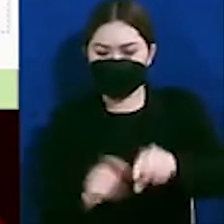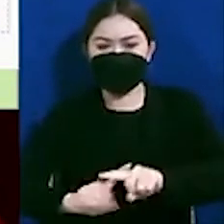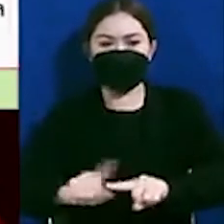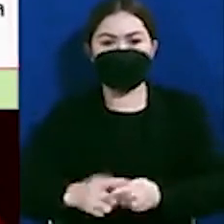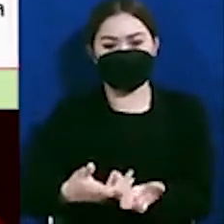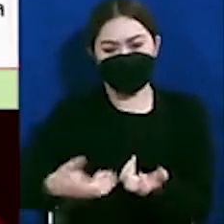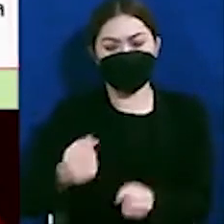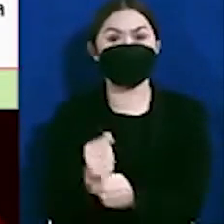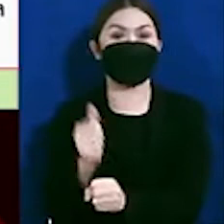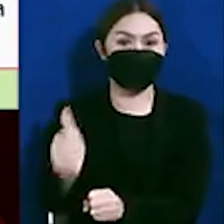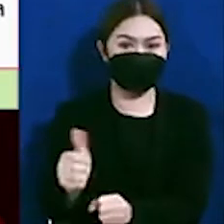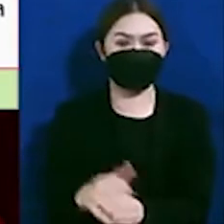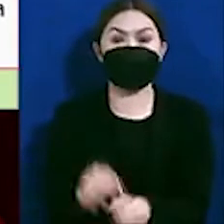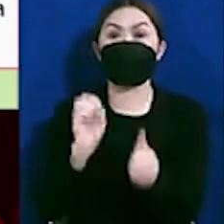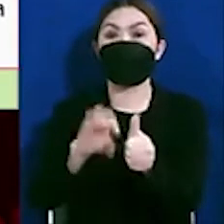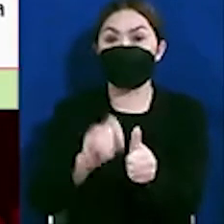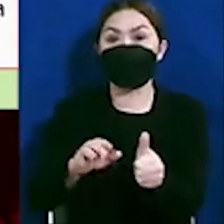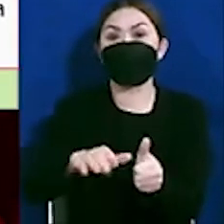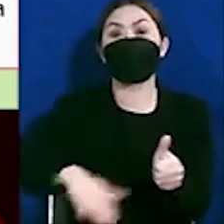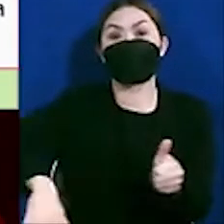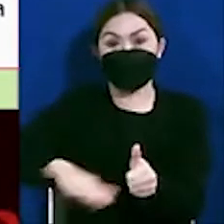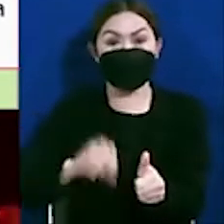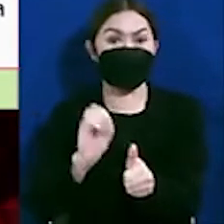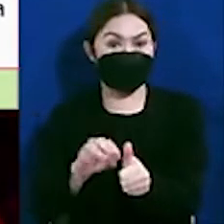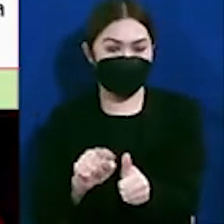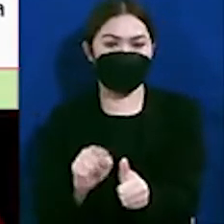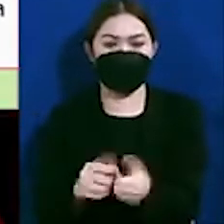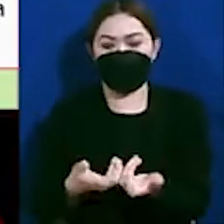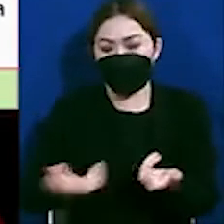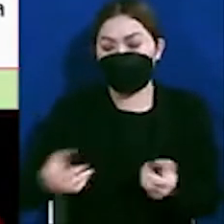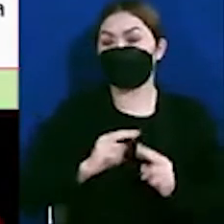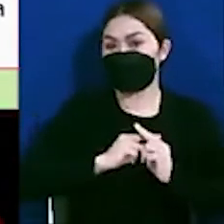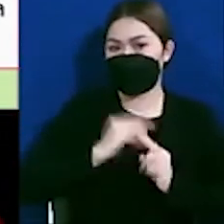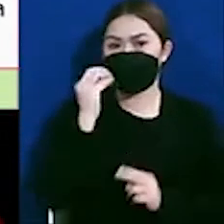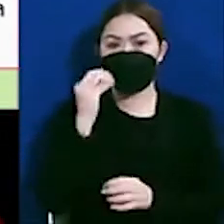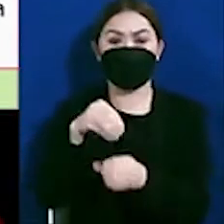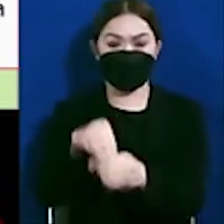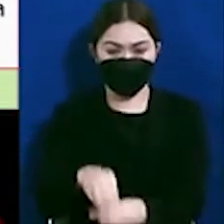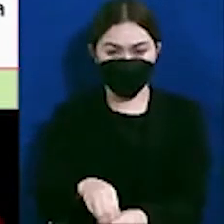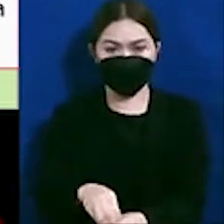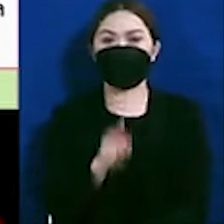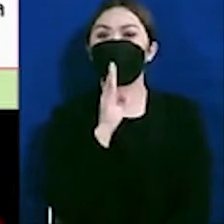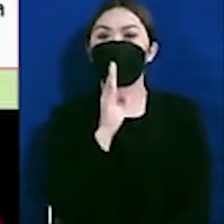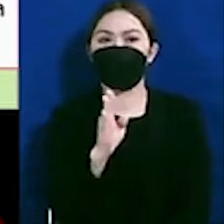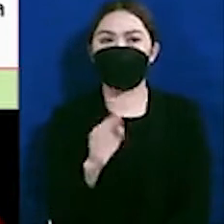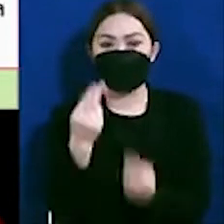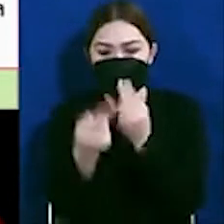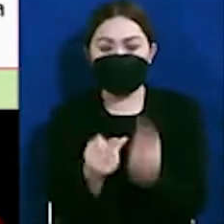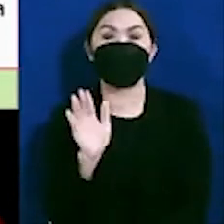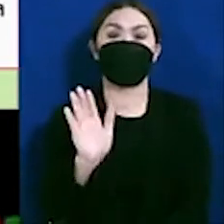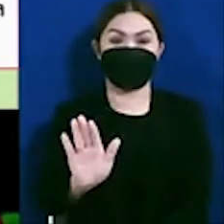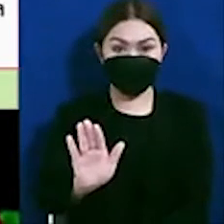ออกจากชุมชนได้คำแนะนำนี้เป็นทั่วไปนะครับถ้าเป็นการแยกกับตัวจะเป็นที่บ้านเนี่ยก็ต้องไปตรงมาว่าห้ามเยี่ยม